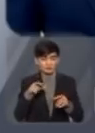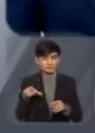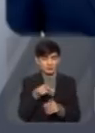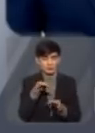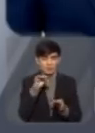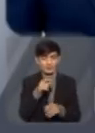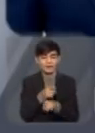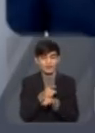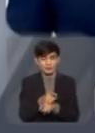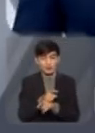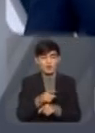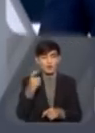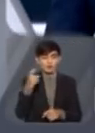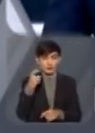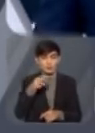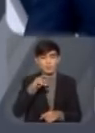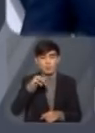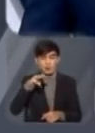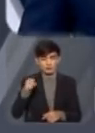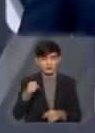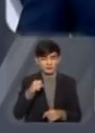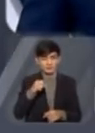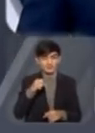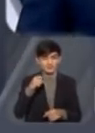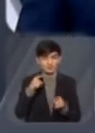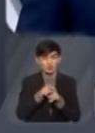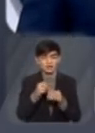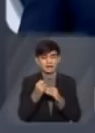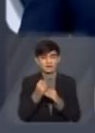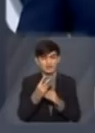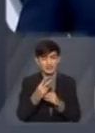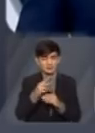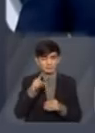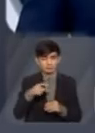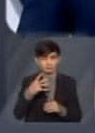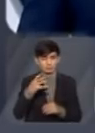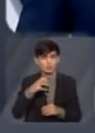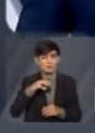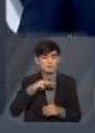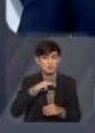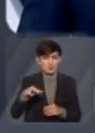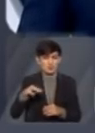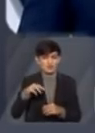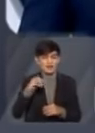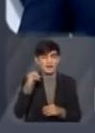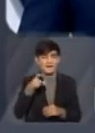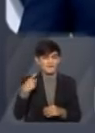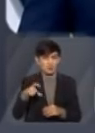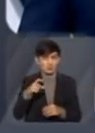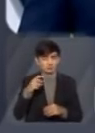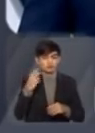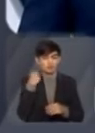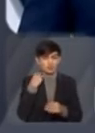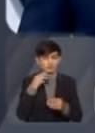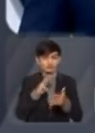Енді танк қожайыны Польша қазынасына 12,5 мың евро төлеуі тиіс. Екі танкіде жек адамның иелігінде екен. Олар тасымалдап бара